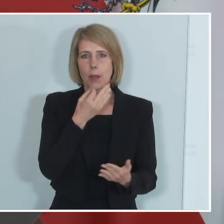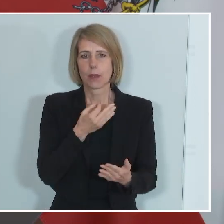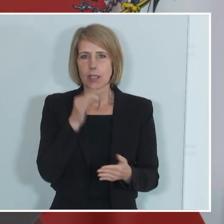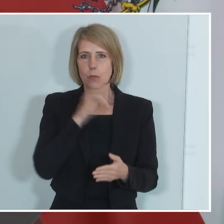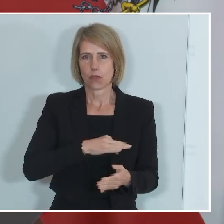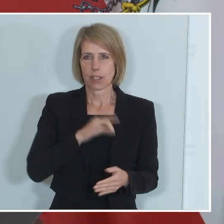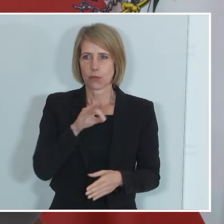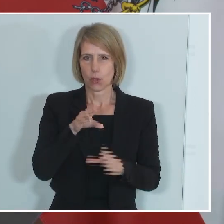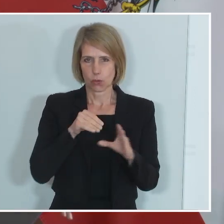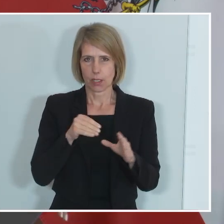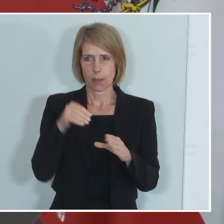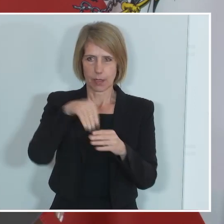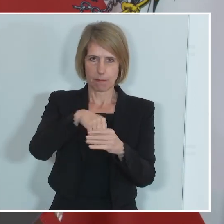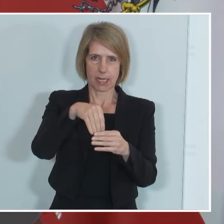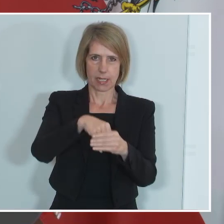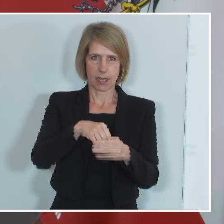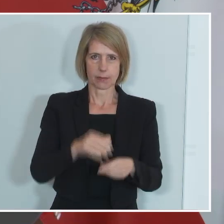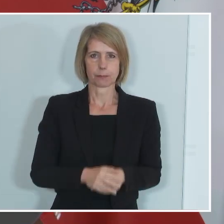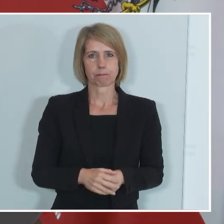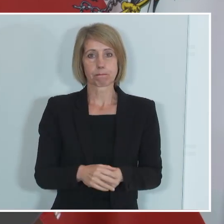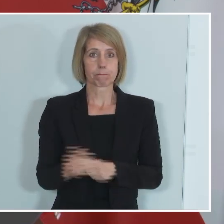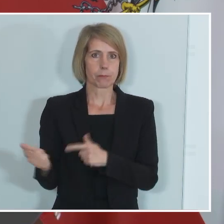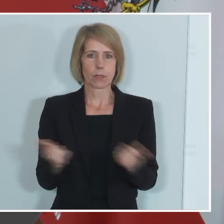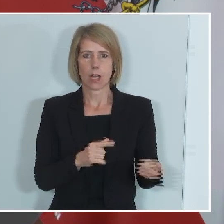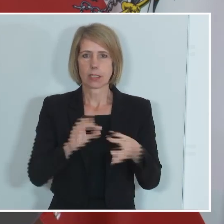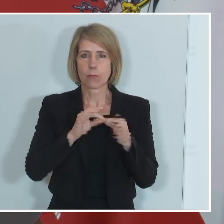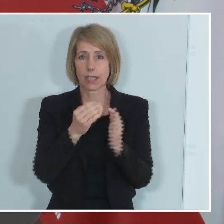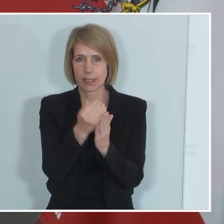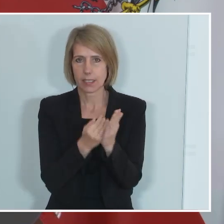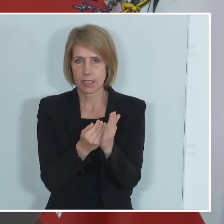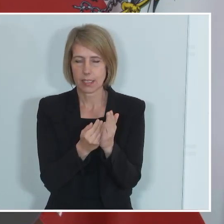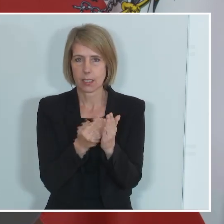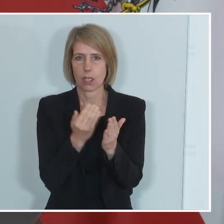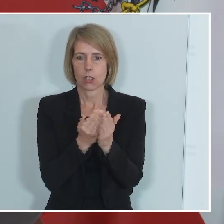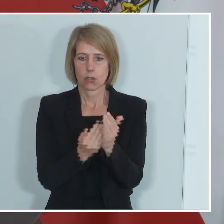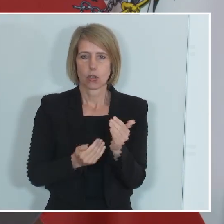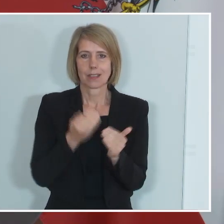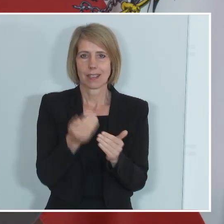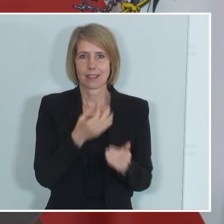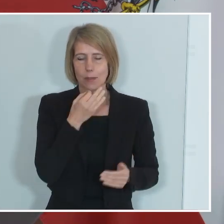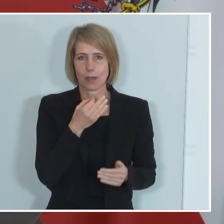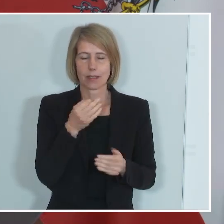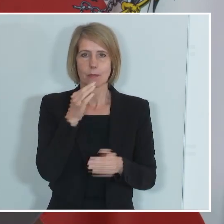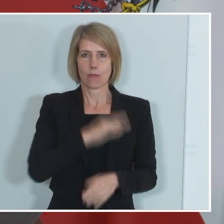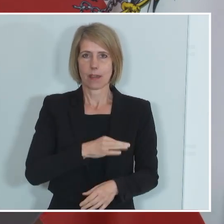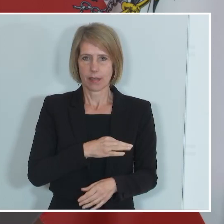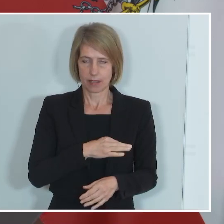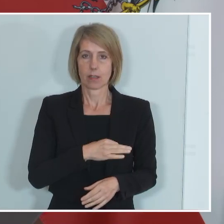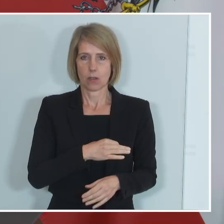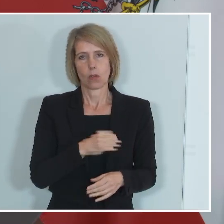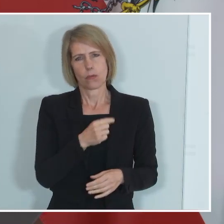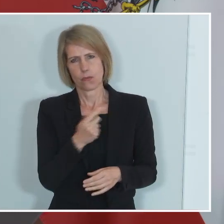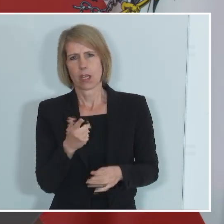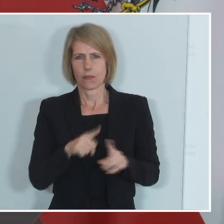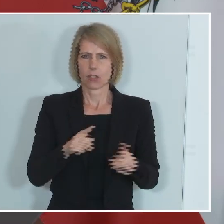für Unternehmen enthalten. Ja, und mit dem Lieferkettengesetz ist schon die nächste Berichtspflicht oder eigentlich viele Berichtspflichten